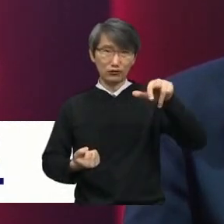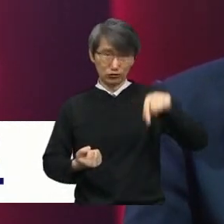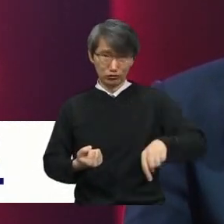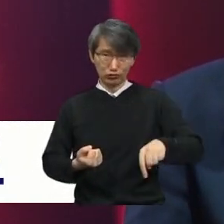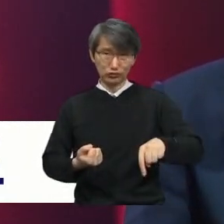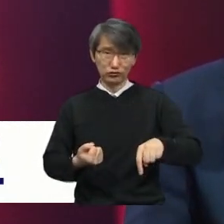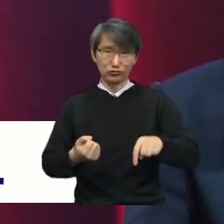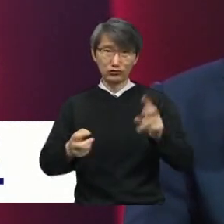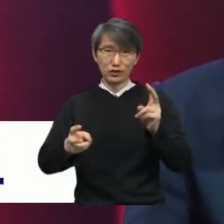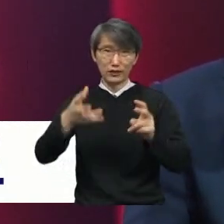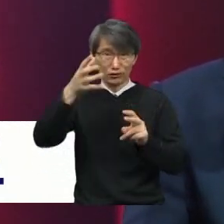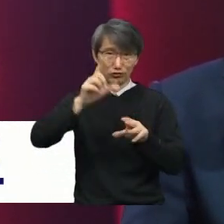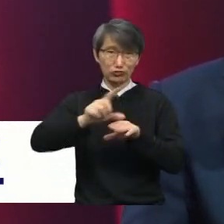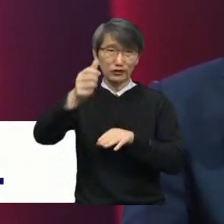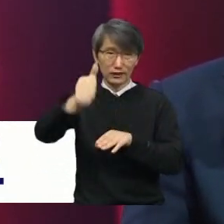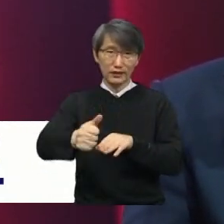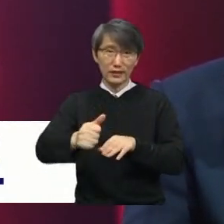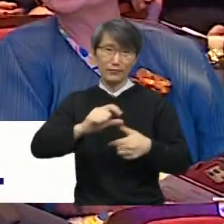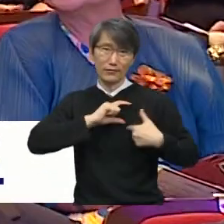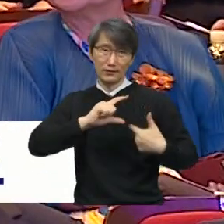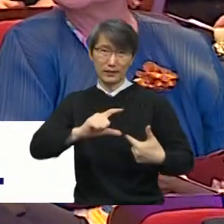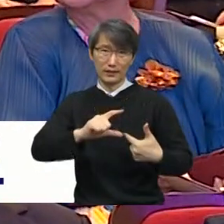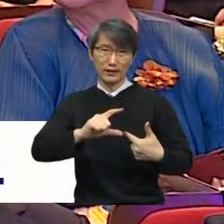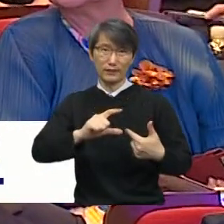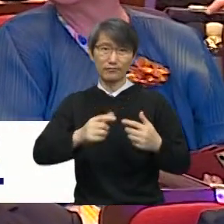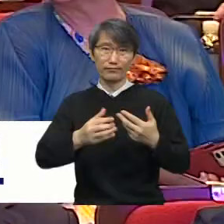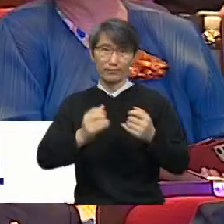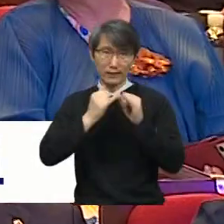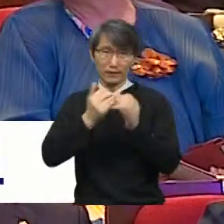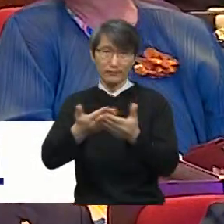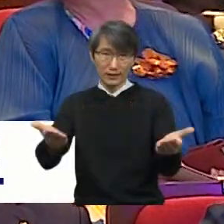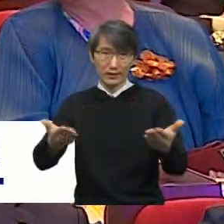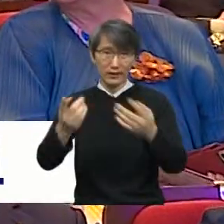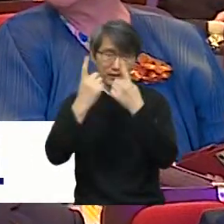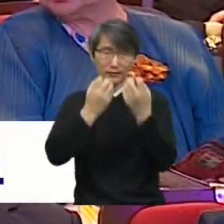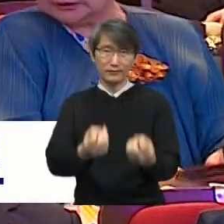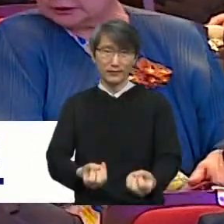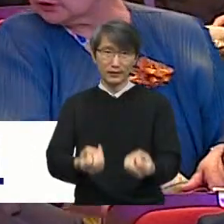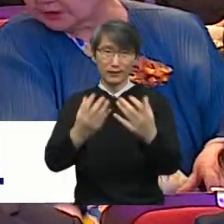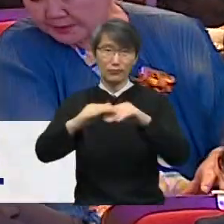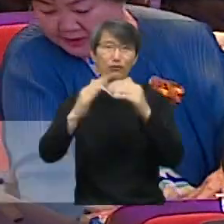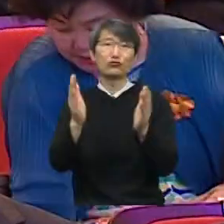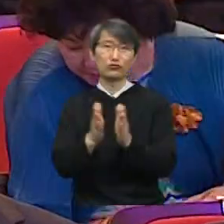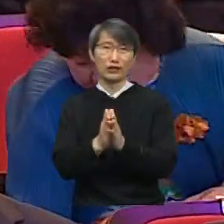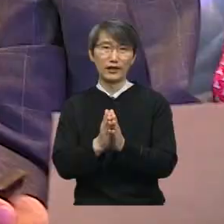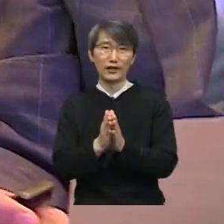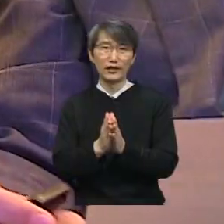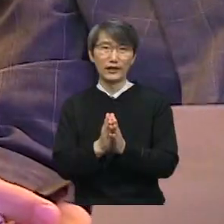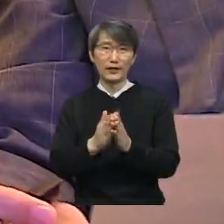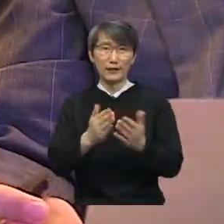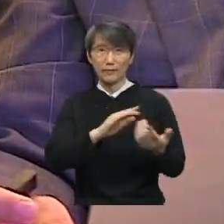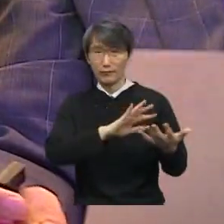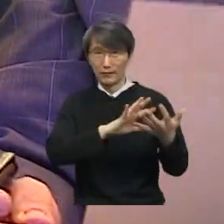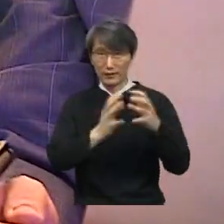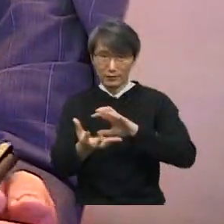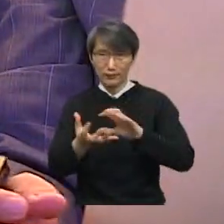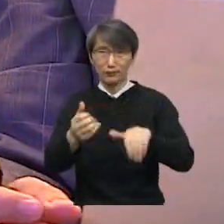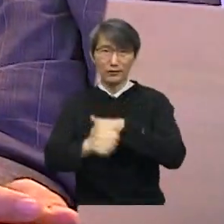주지사가 명예군민증을 수여받았습니다. 한편 이날 기념식에서는 양평군민 모두가 달라지고 있는